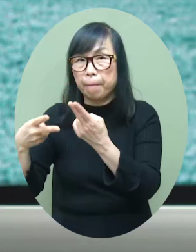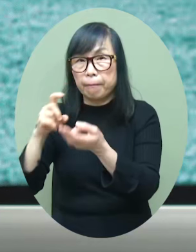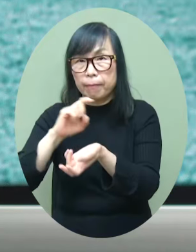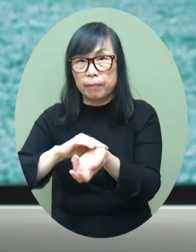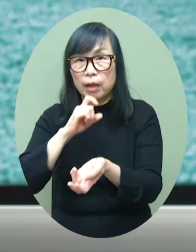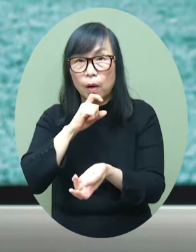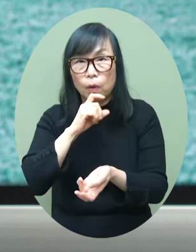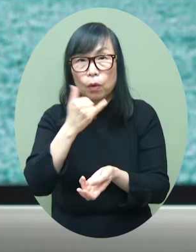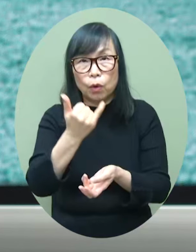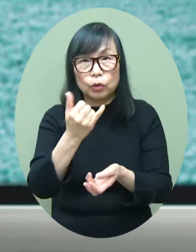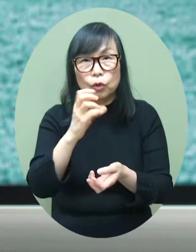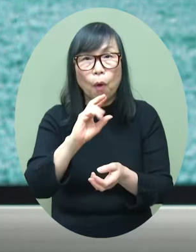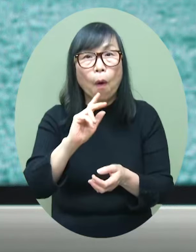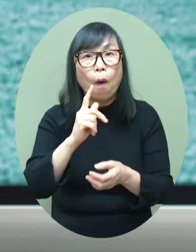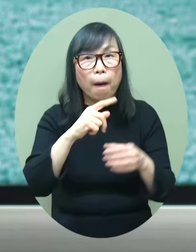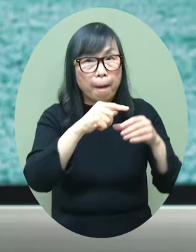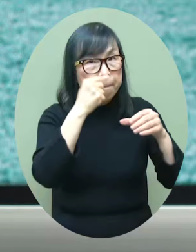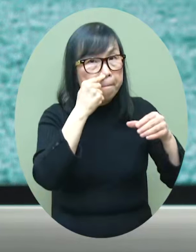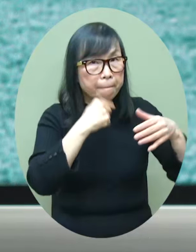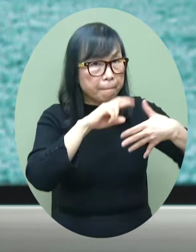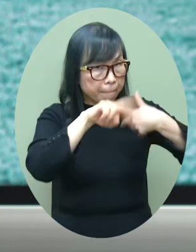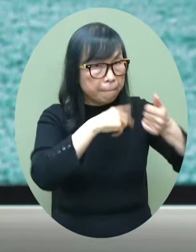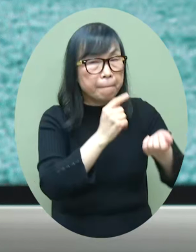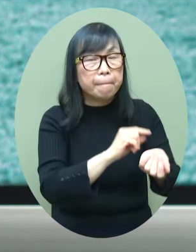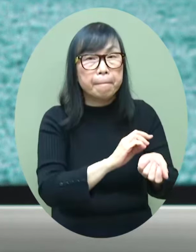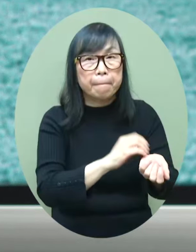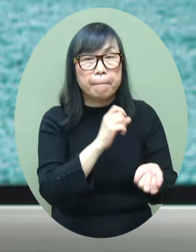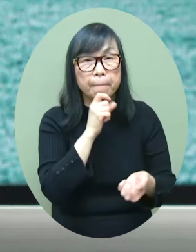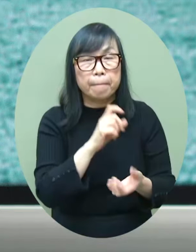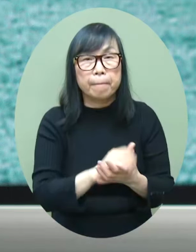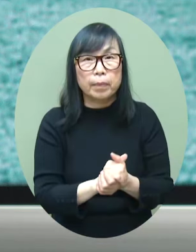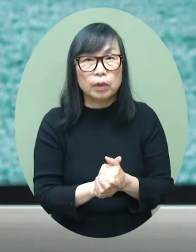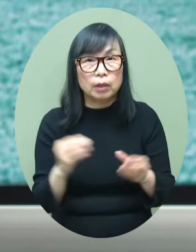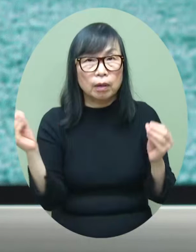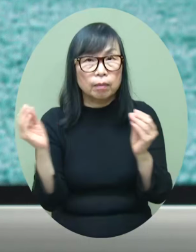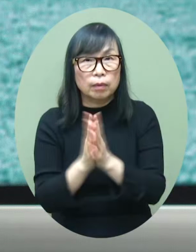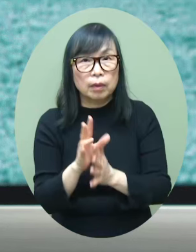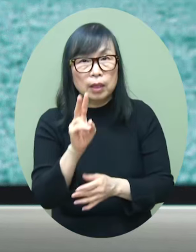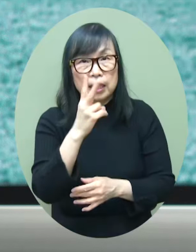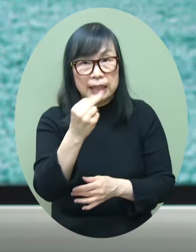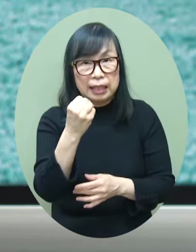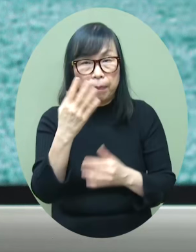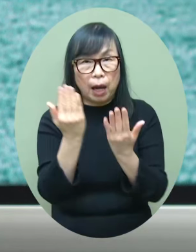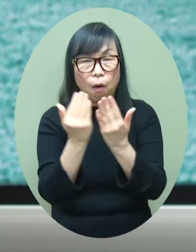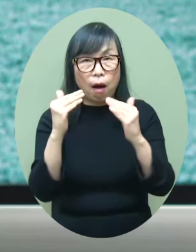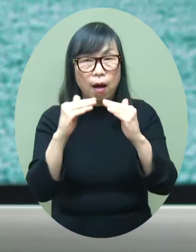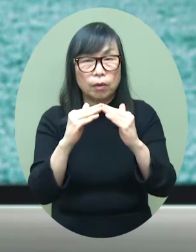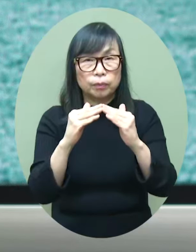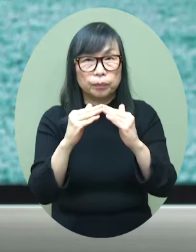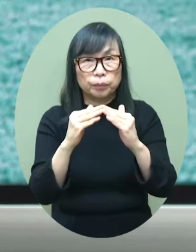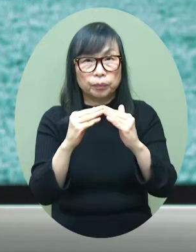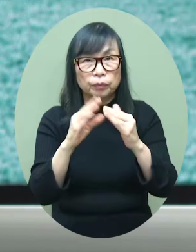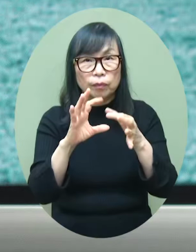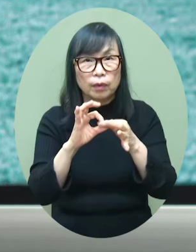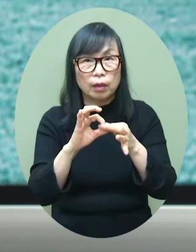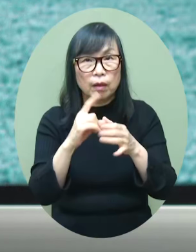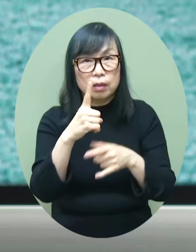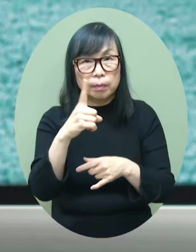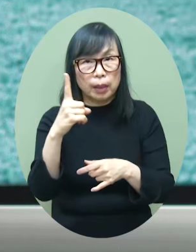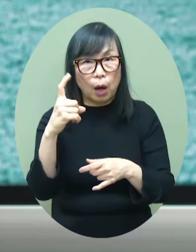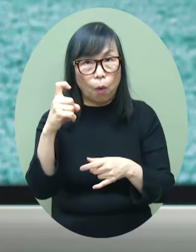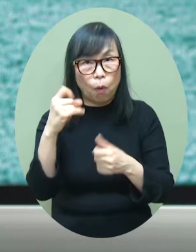有6宗係 PCR 嘅。咁就係一共就係20間學校啦，就牽涉咗19個